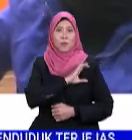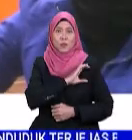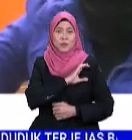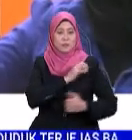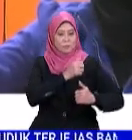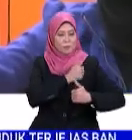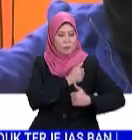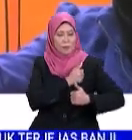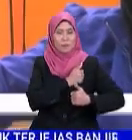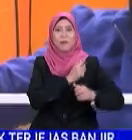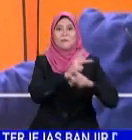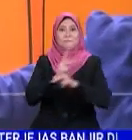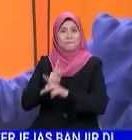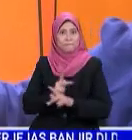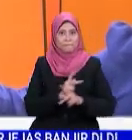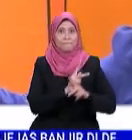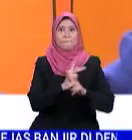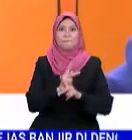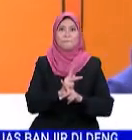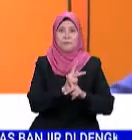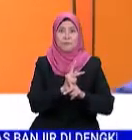tentera mengawal lah, dia orang